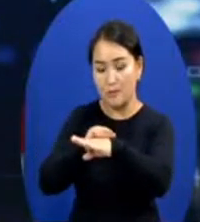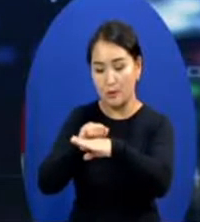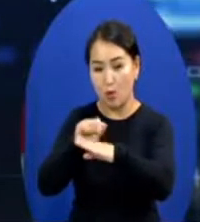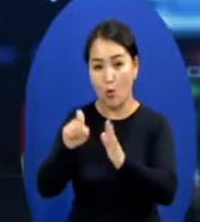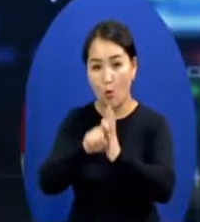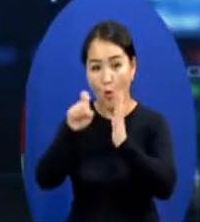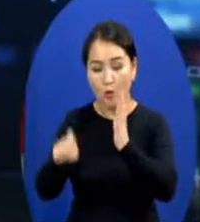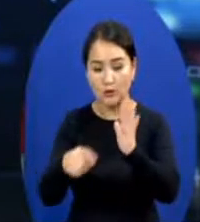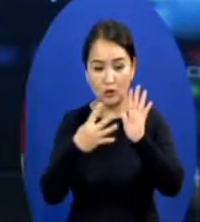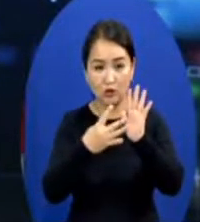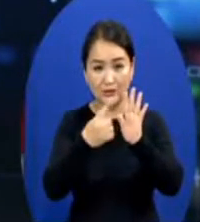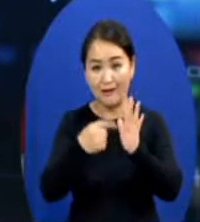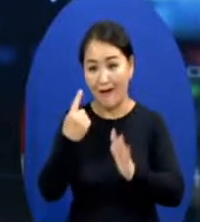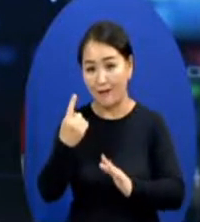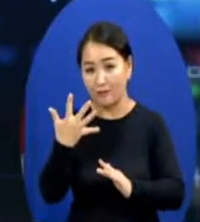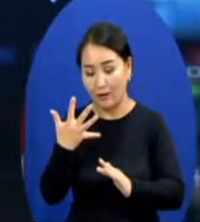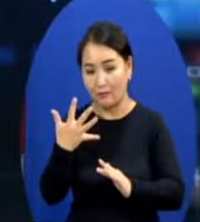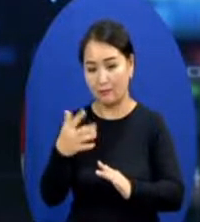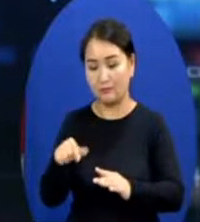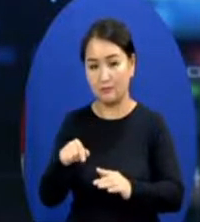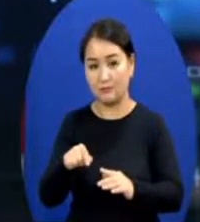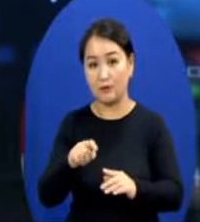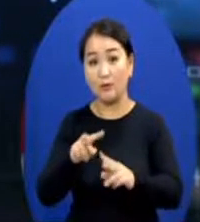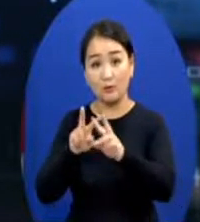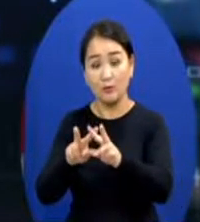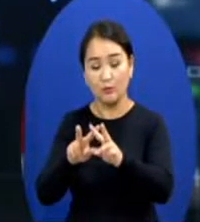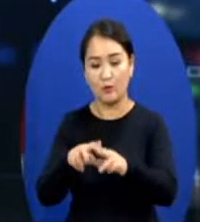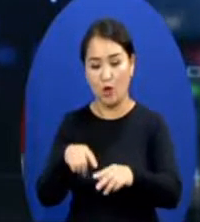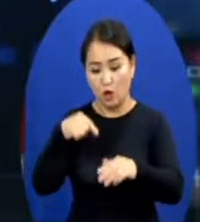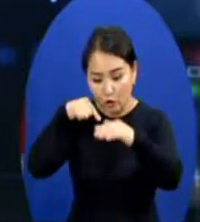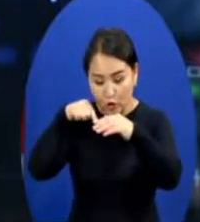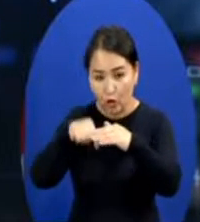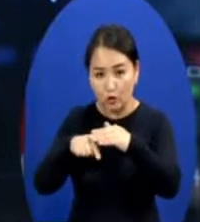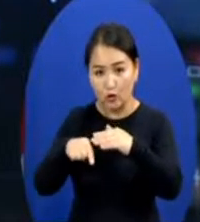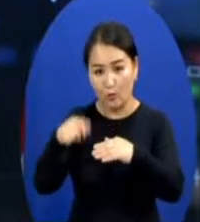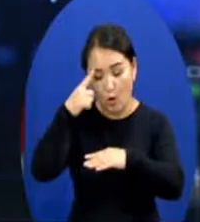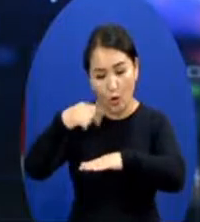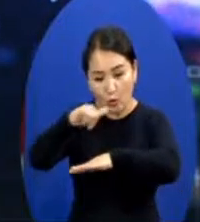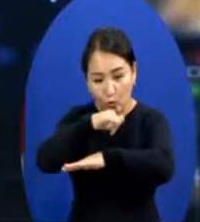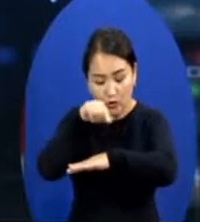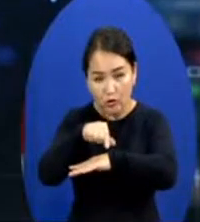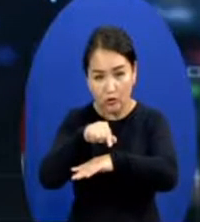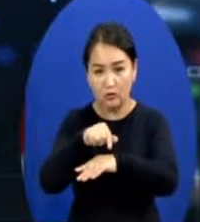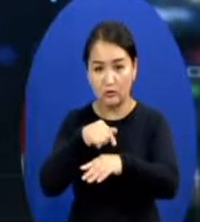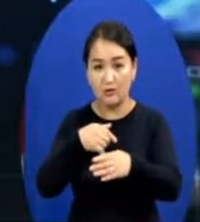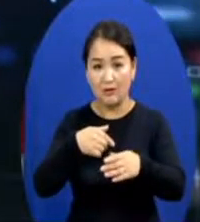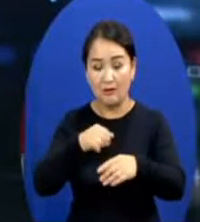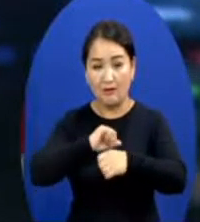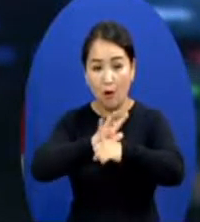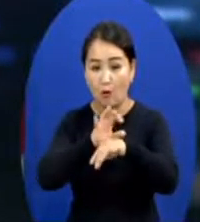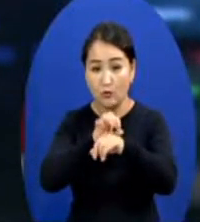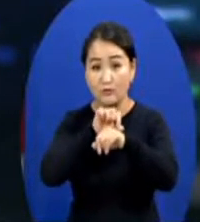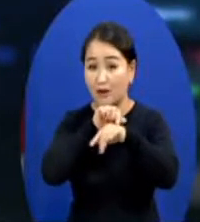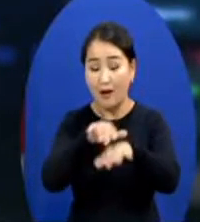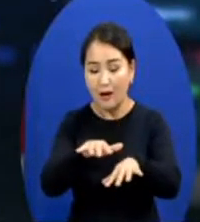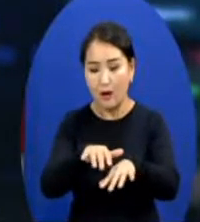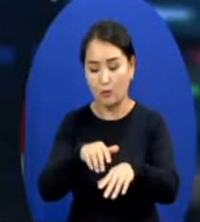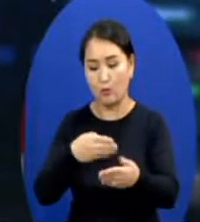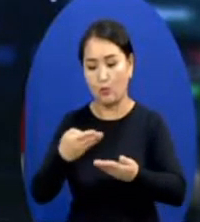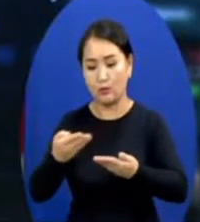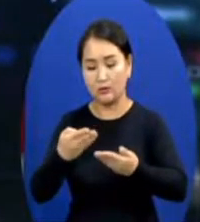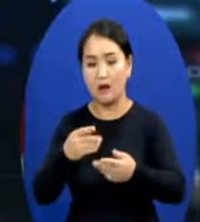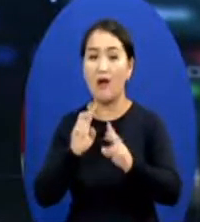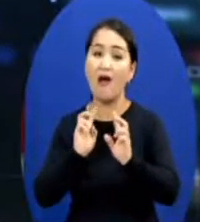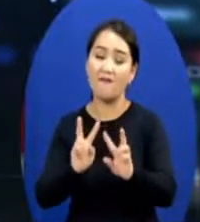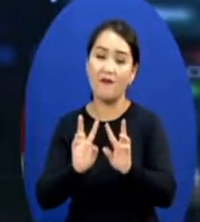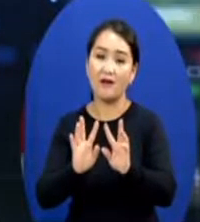бэлэн байдлын хугацаа энэ сарын 15-ны дуустал үргэлжилнэ. Бид дотооддоо цар тахлын халдвар алдаагүй учраас цаашдаа худалдаа үйлчилгээг урьдынх шиг хэвийн горимд нь шилжүүлэхээр